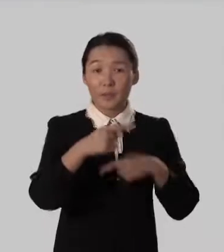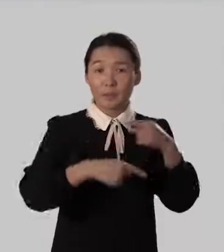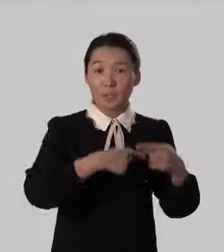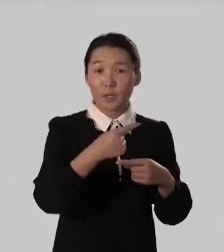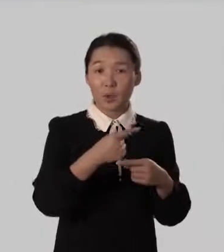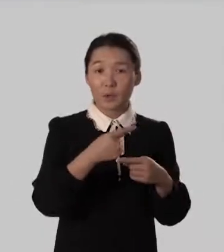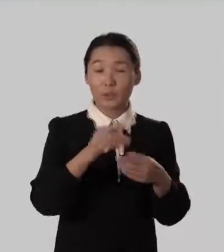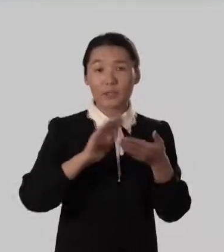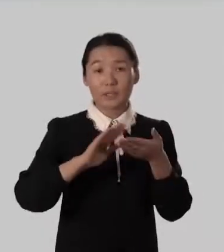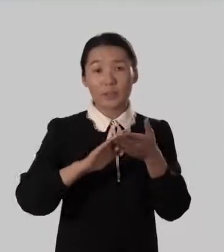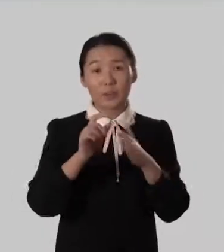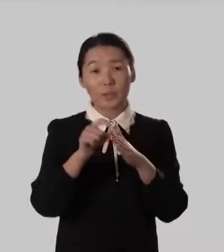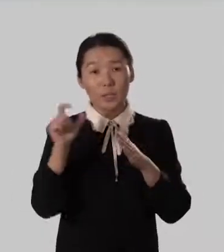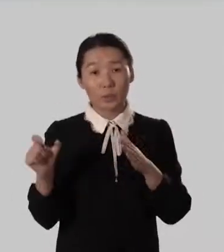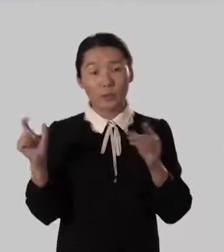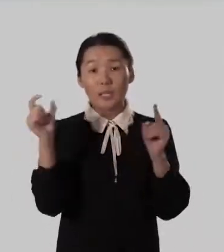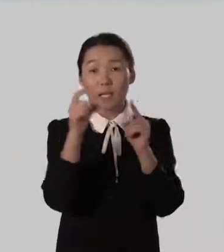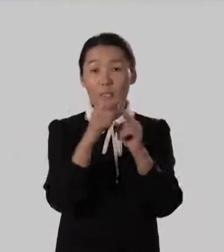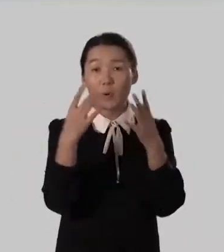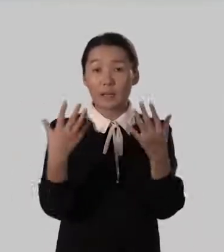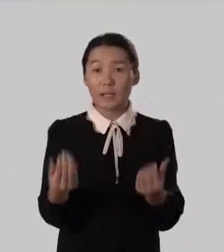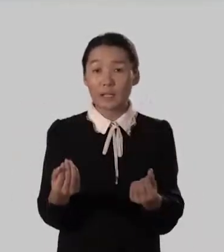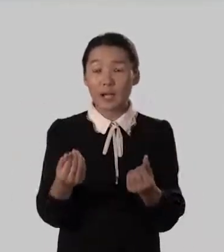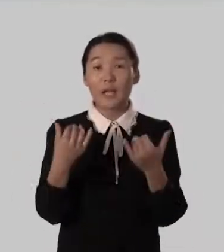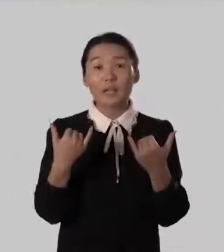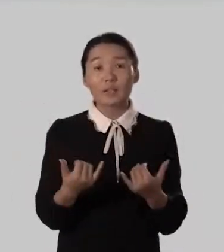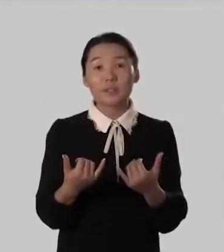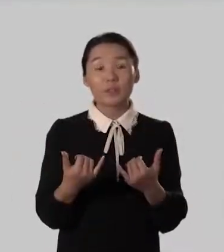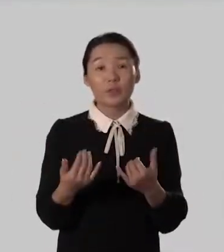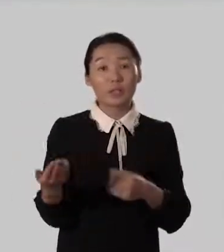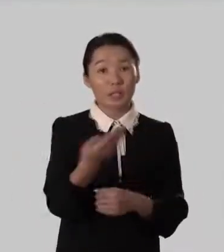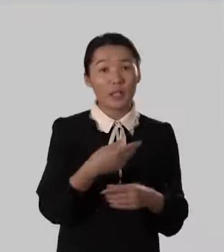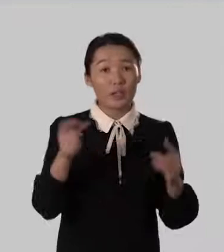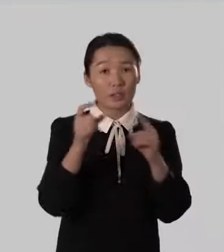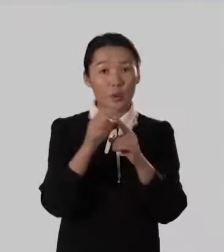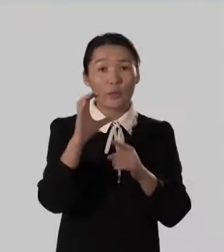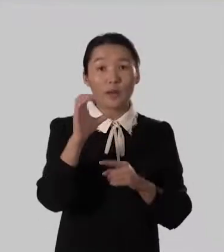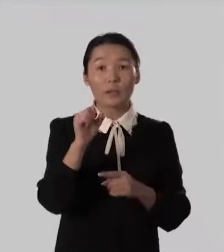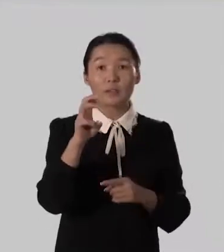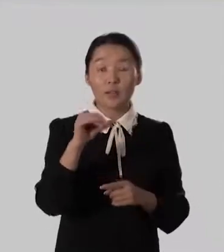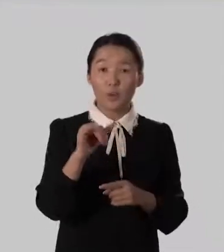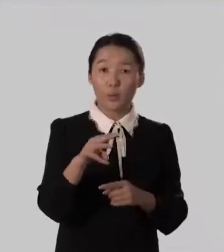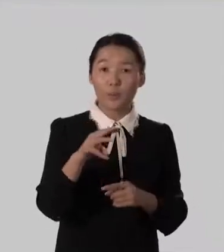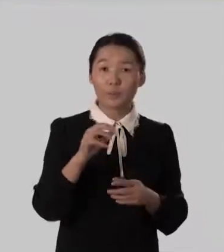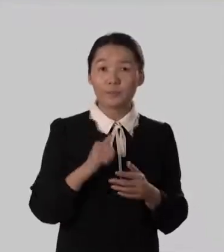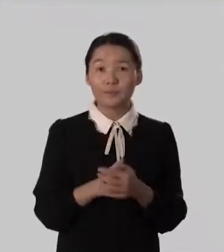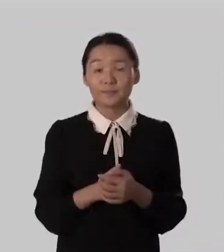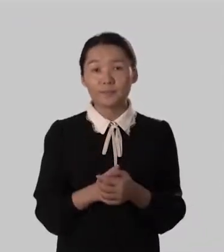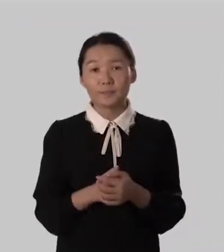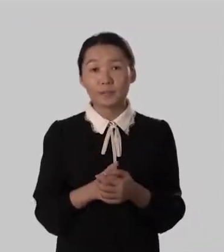переходим с вами к традиционной рубрике слово дня и сегодняшнее наше слово саму